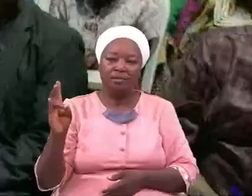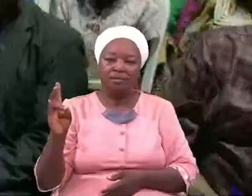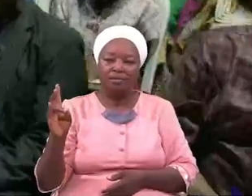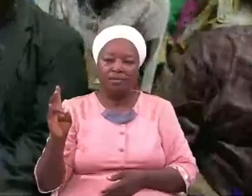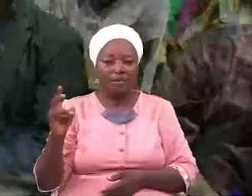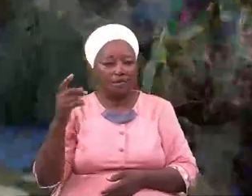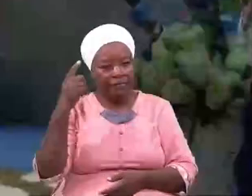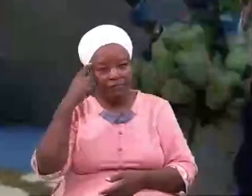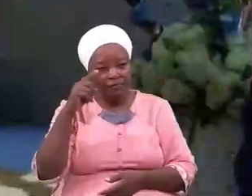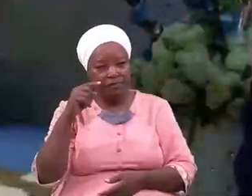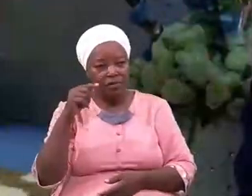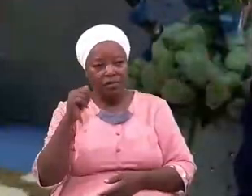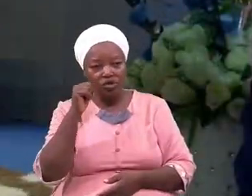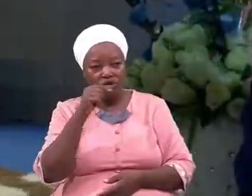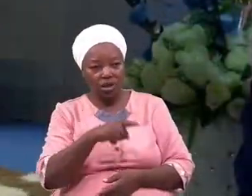Marc 5, 25.